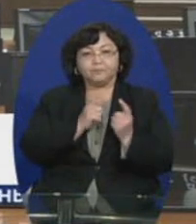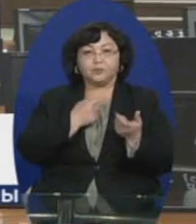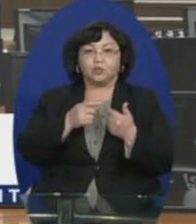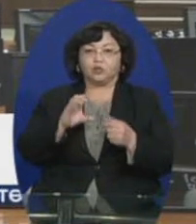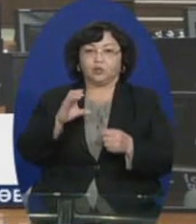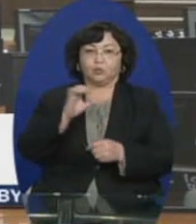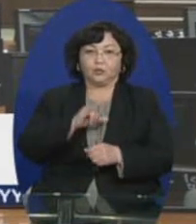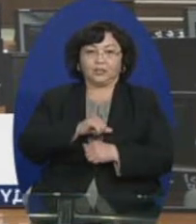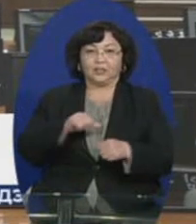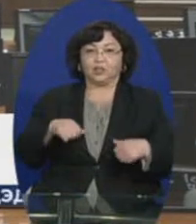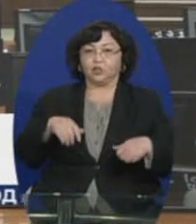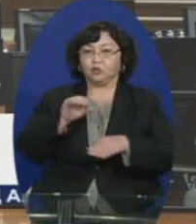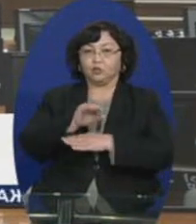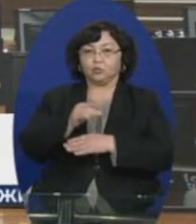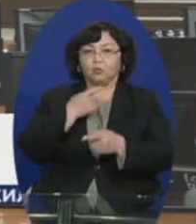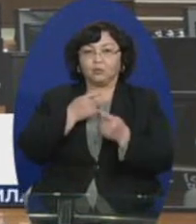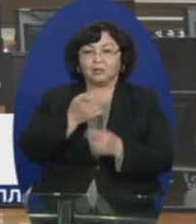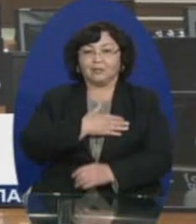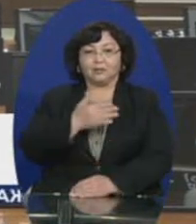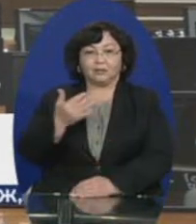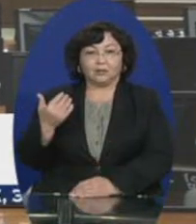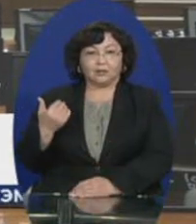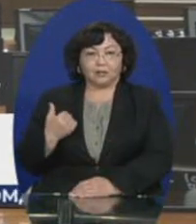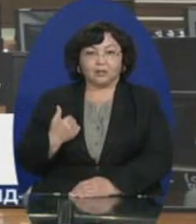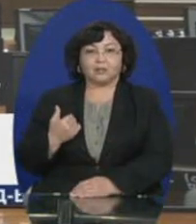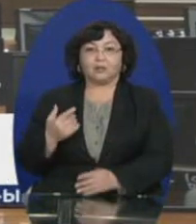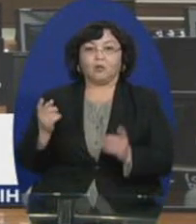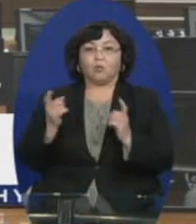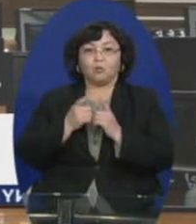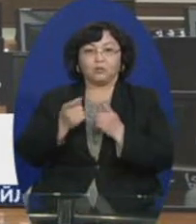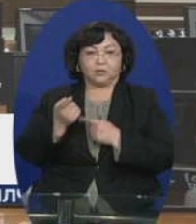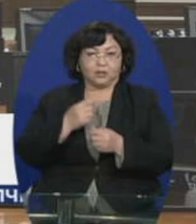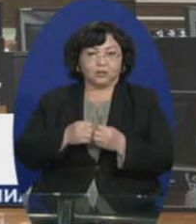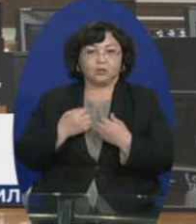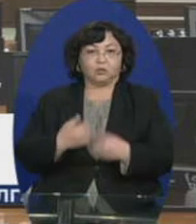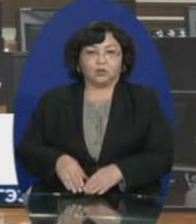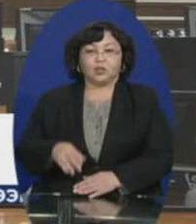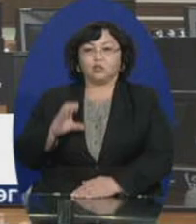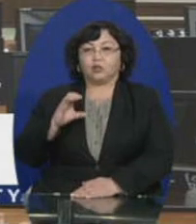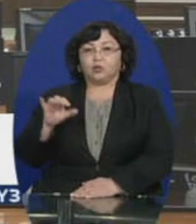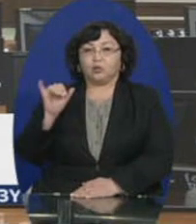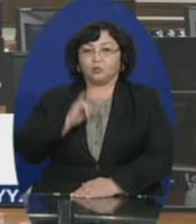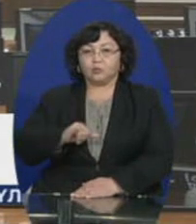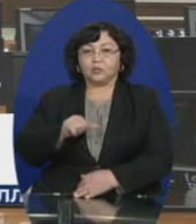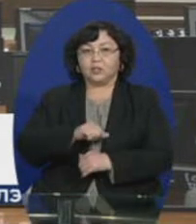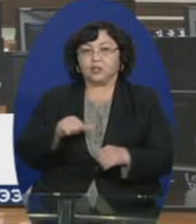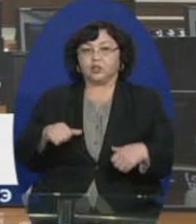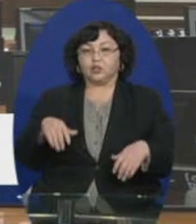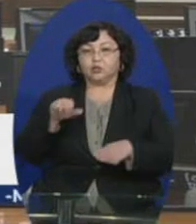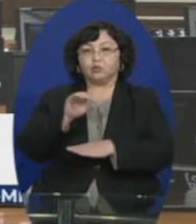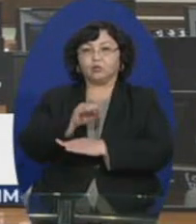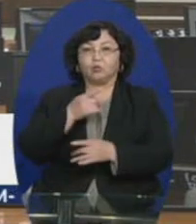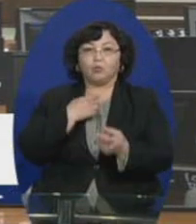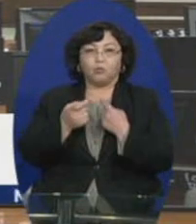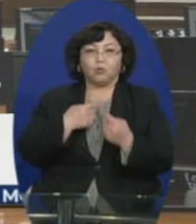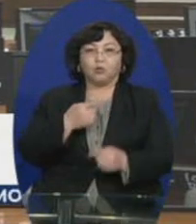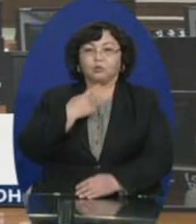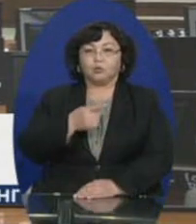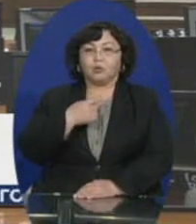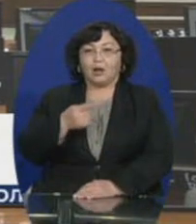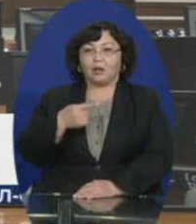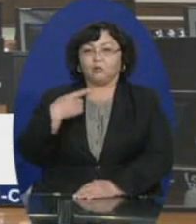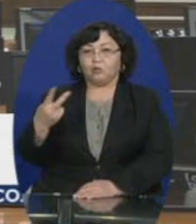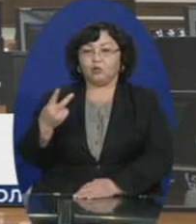иргэдийн төлөөлөгчдийн хурлын дарга Ким Хён Гитэ уулзсан уулзалт байлаа. За бүгд найрамдах Солонгос улсын иргэдийн төлөөлөгчдийн хурал нь